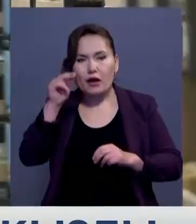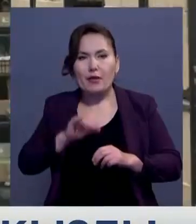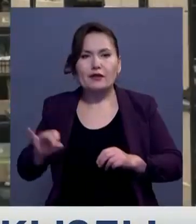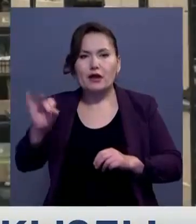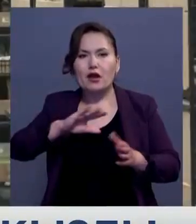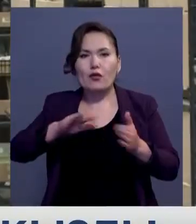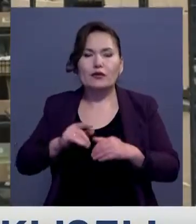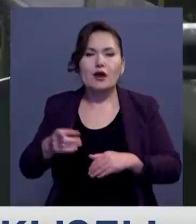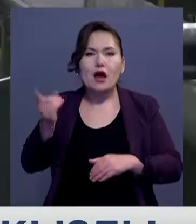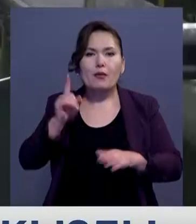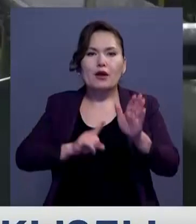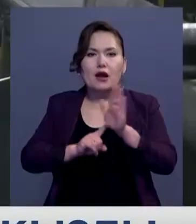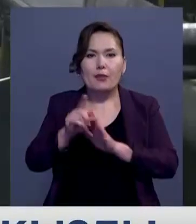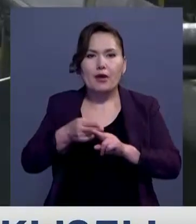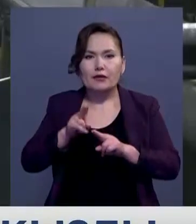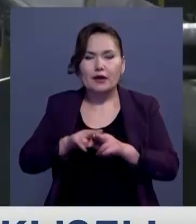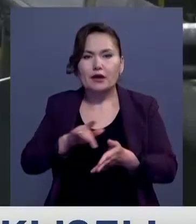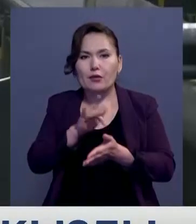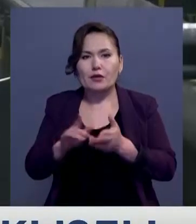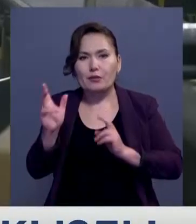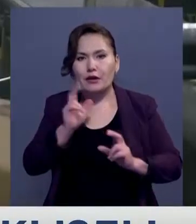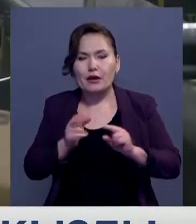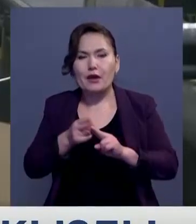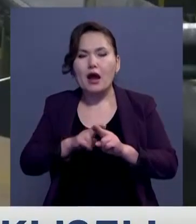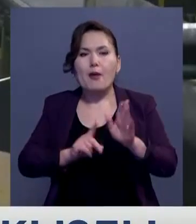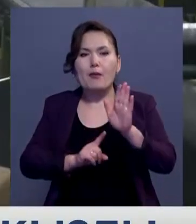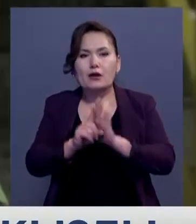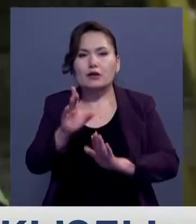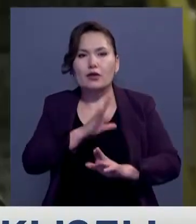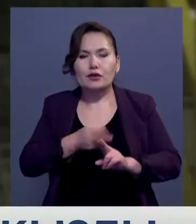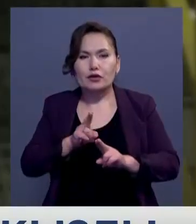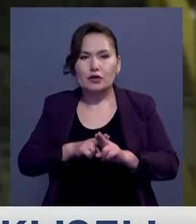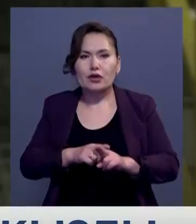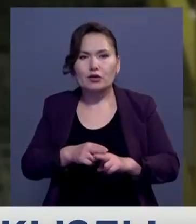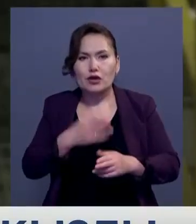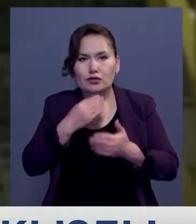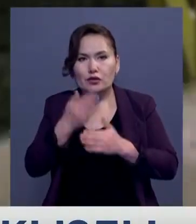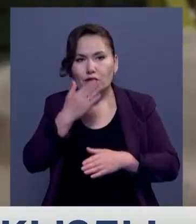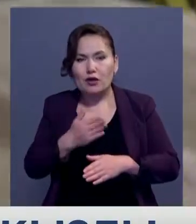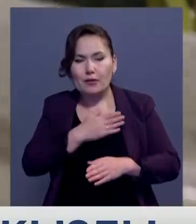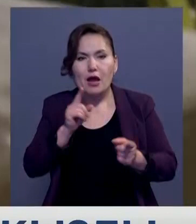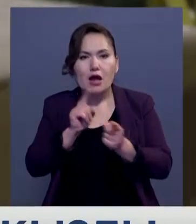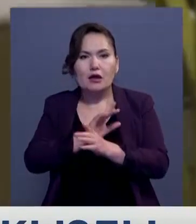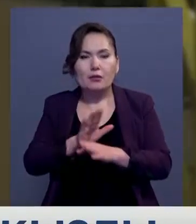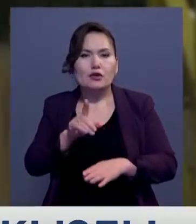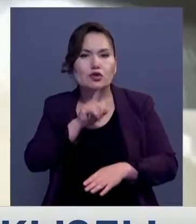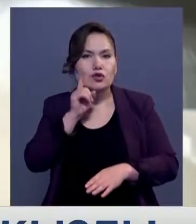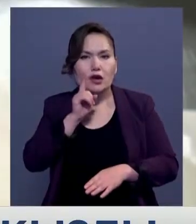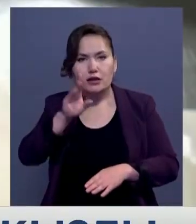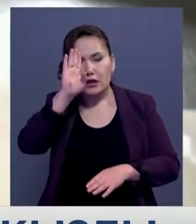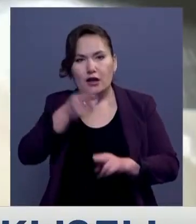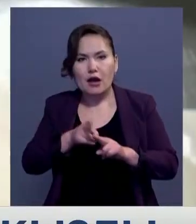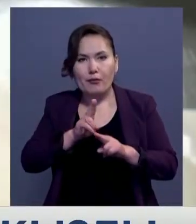ғасырдың 90-шы жылдарынан Нанкин қаласындағы университеттің бірінен бастау алады. Өз сүйіктісін кездестірмеген жас жігіттер көңілдерін